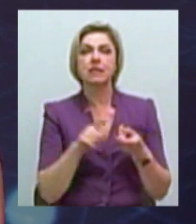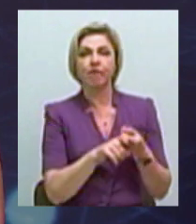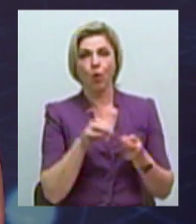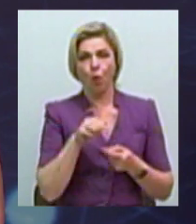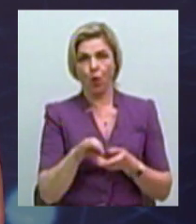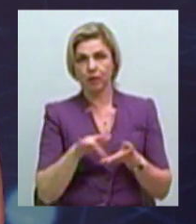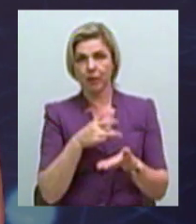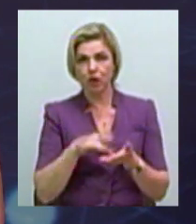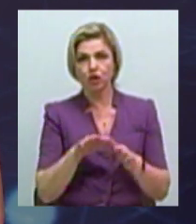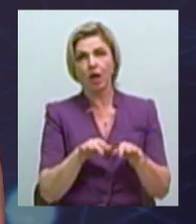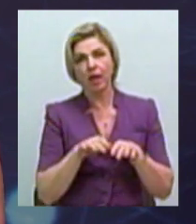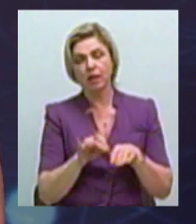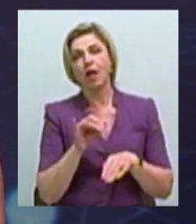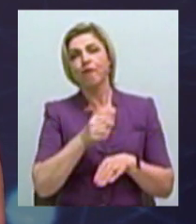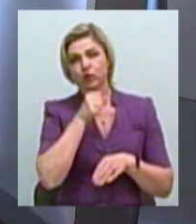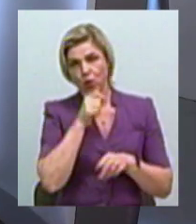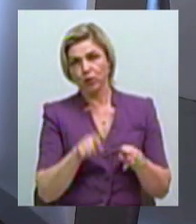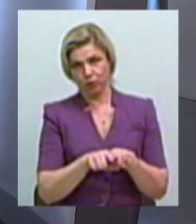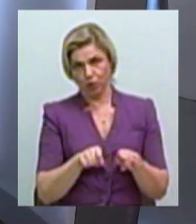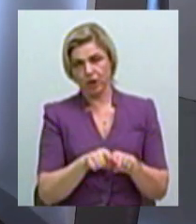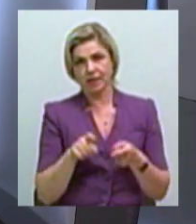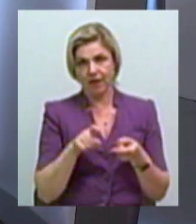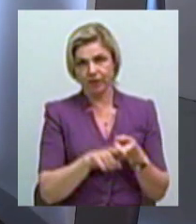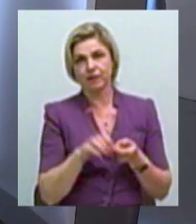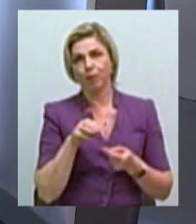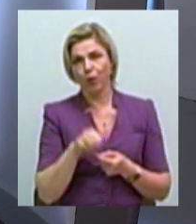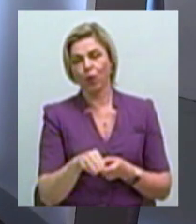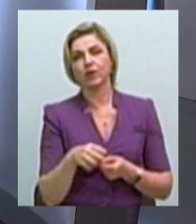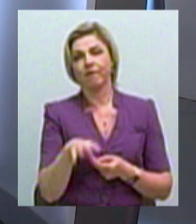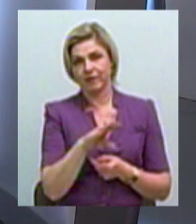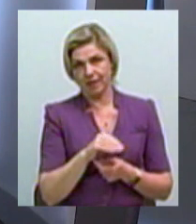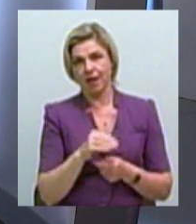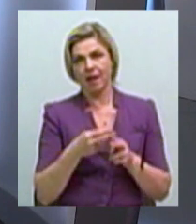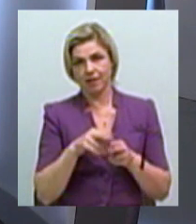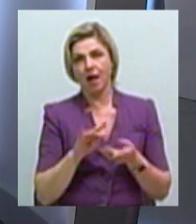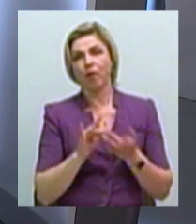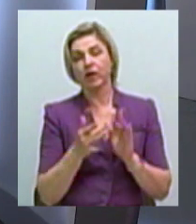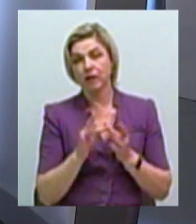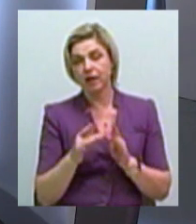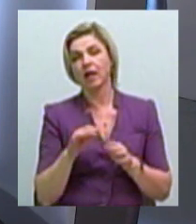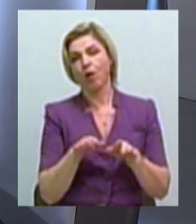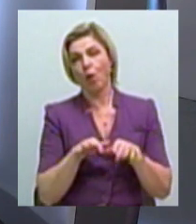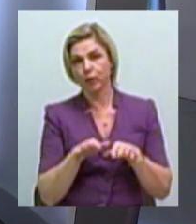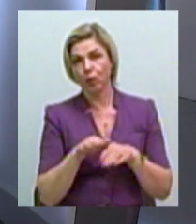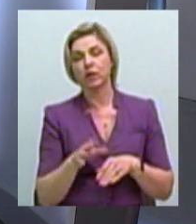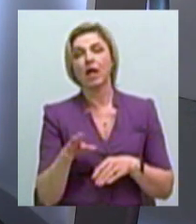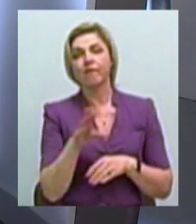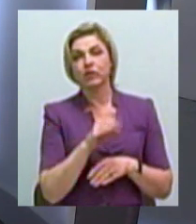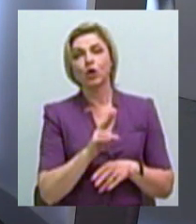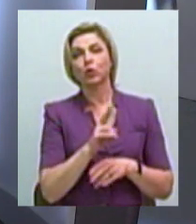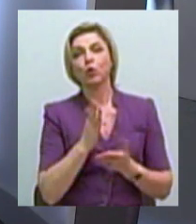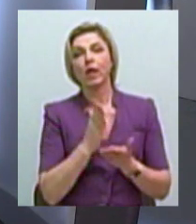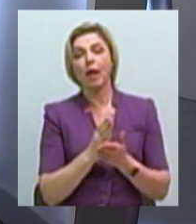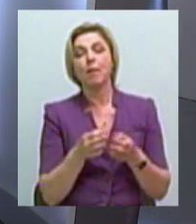гаджетів, так і дорослих залежних від цих самих гаджетів, тобто усі верстви населення і суспільства, які мають доступ до